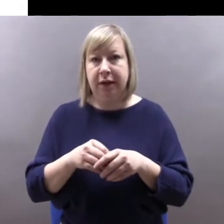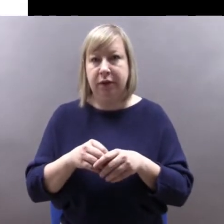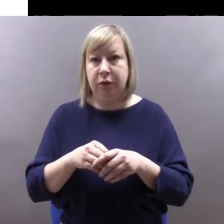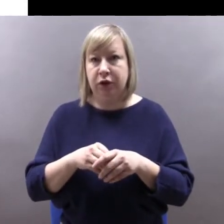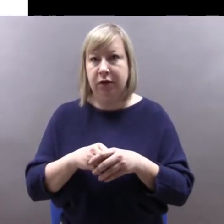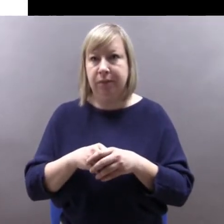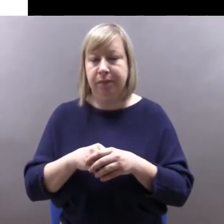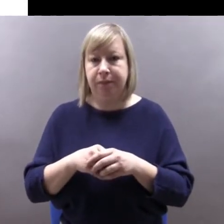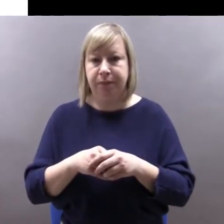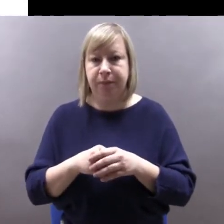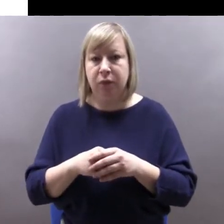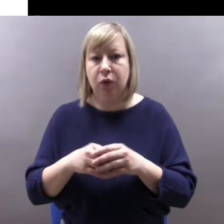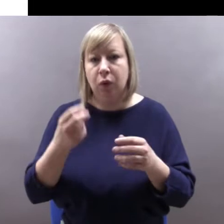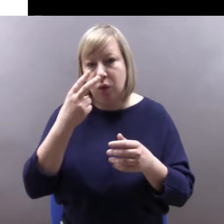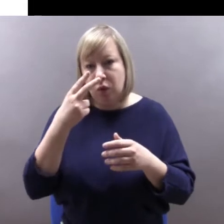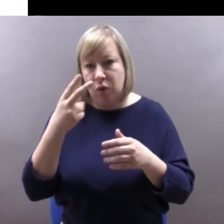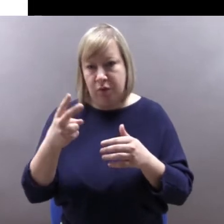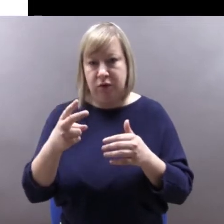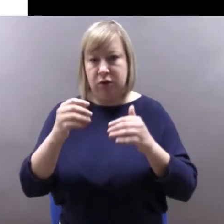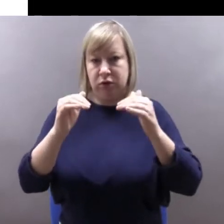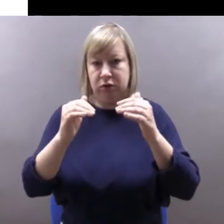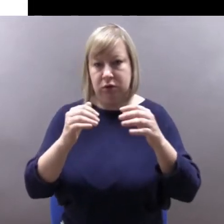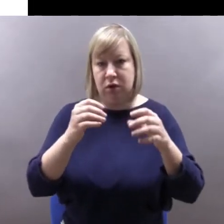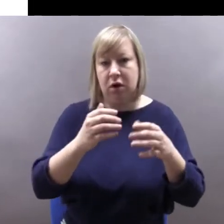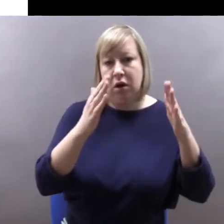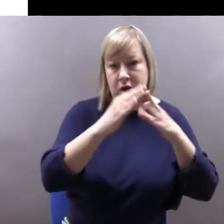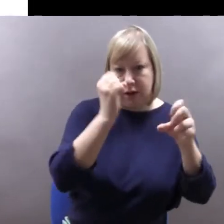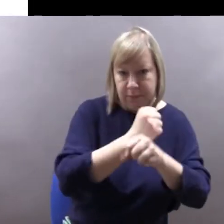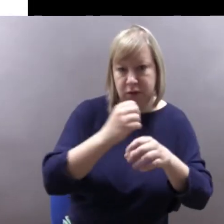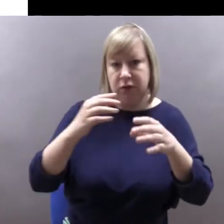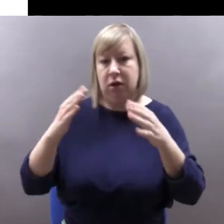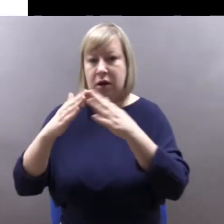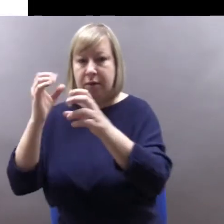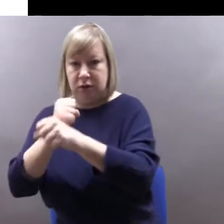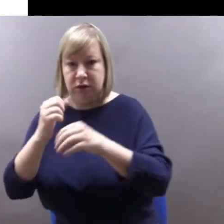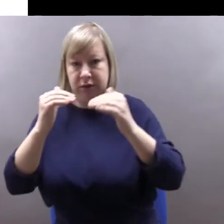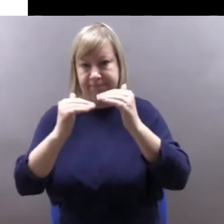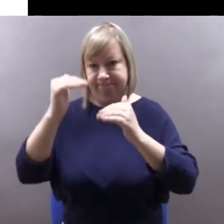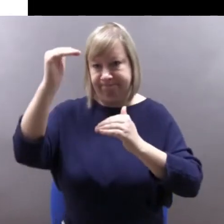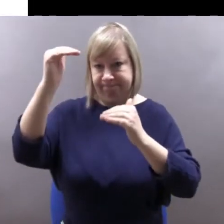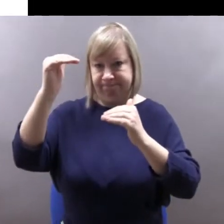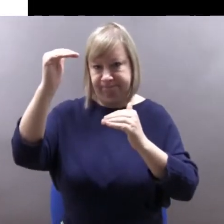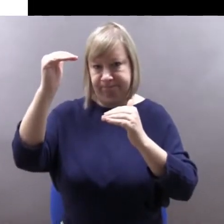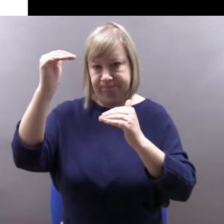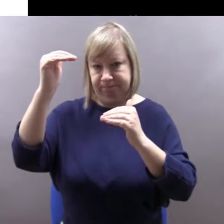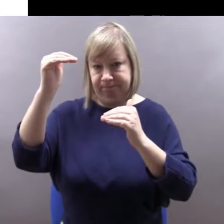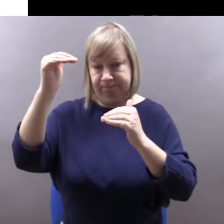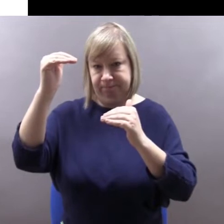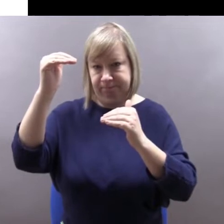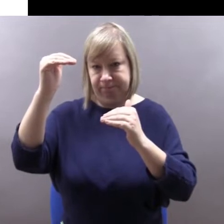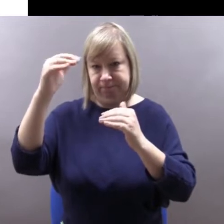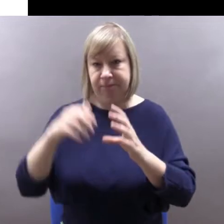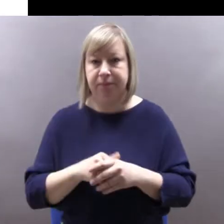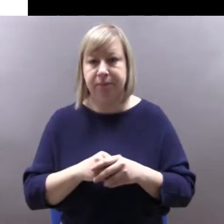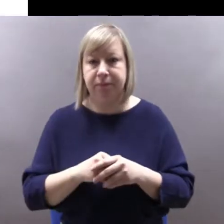różnica w wysokości podłogi to jest niespełna 90 cm. Nie da się w tym